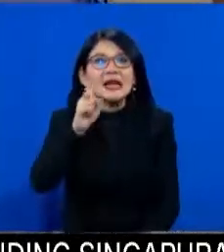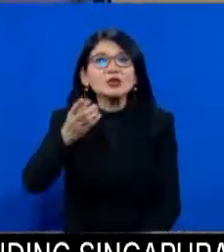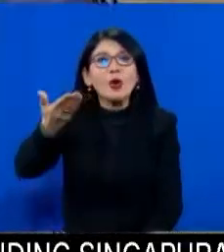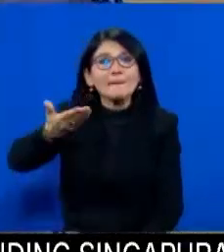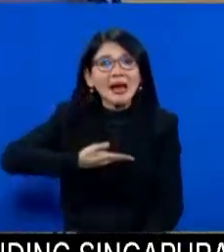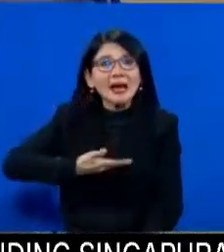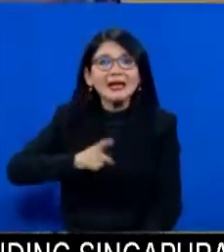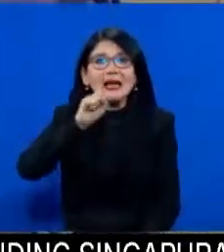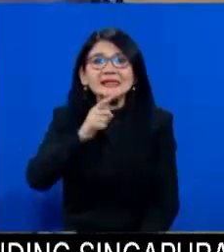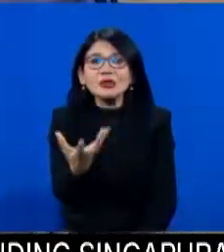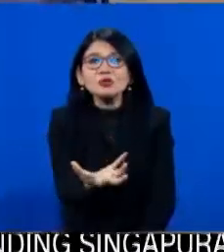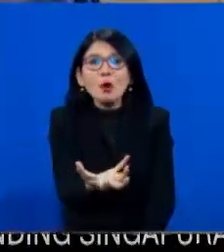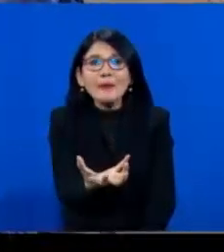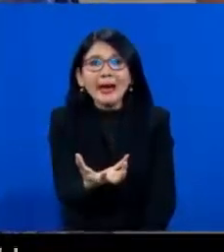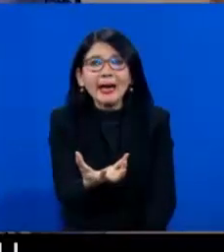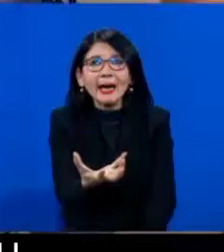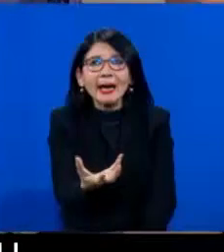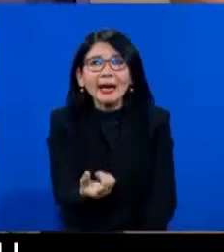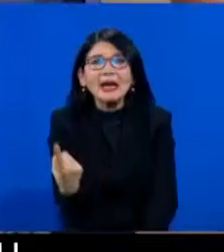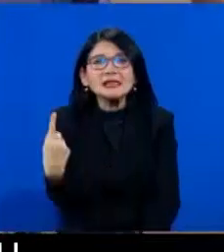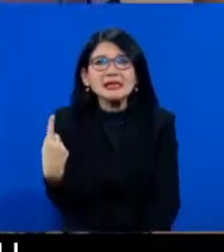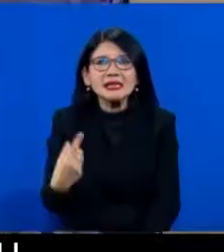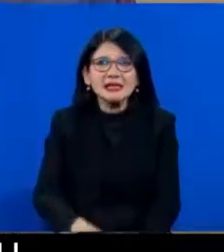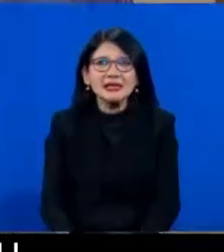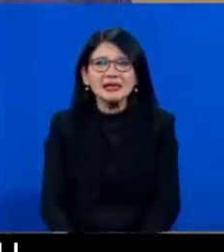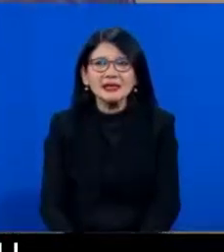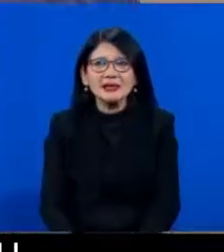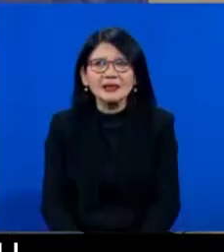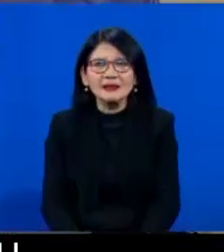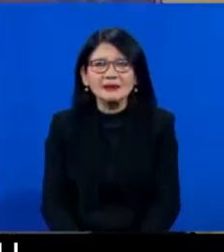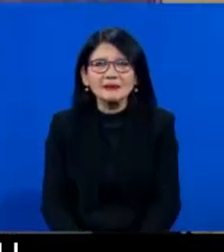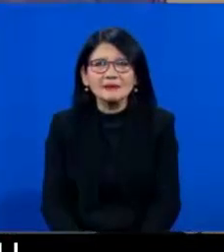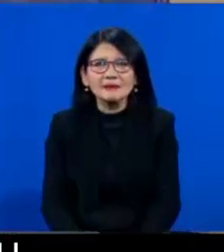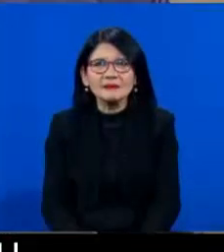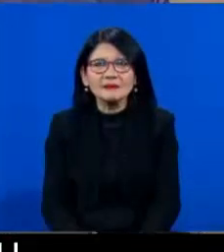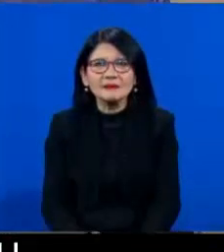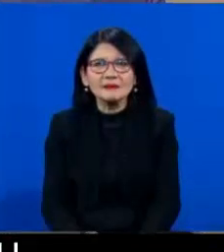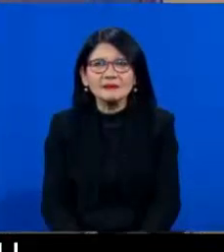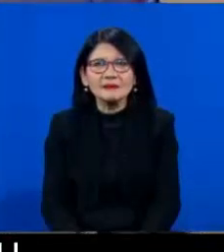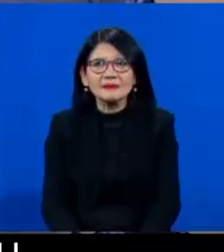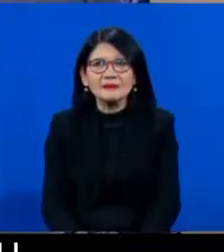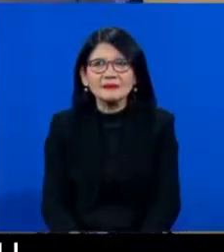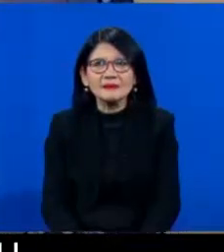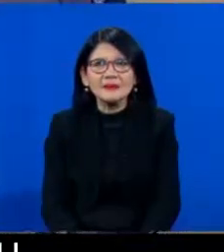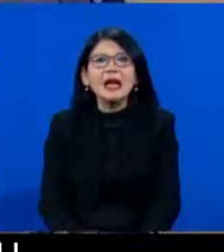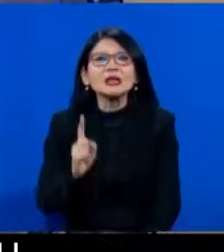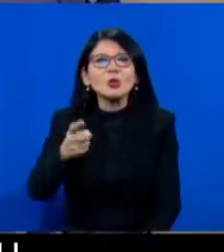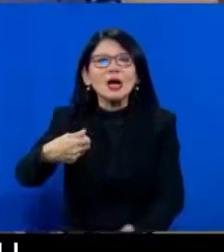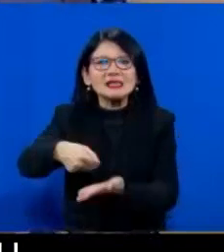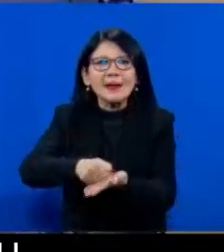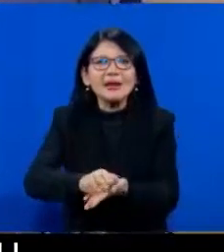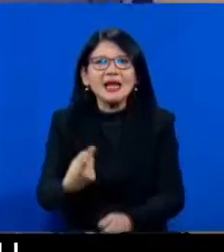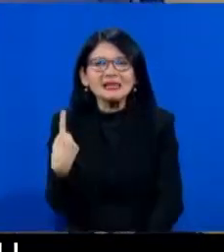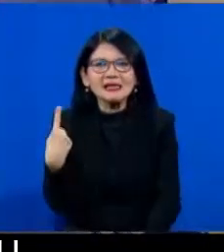satu cobek sambalnya iya. Sendiri. Iya, itu free dari ikan. Jadi ya. Per lauk itu satu cobek sambalnya iya. Sendiri. Iya.